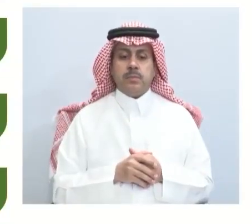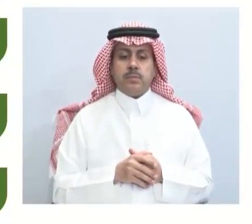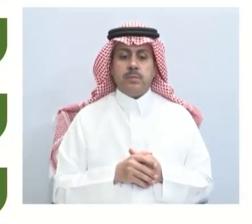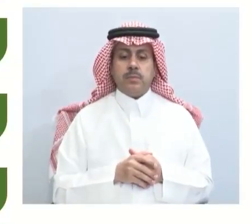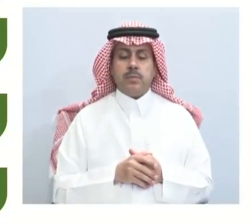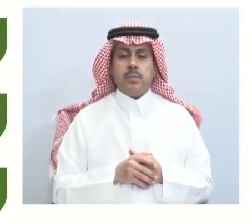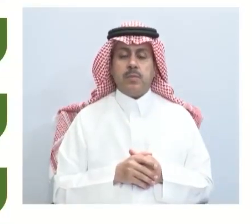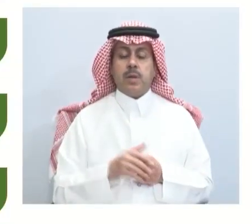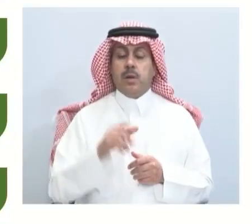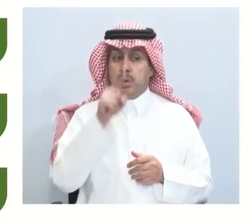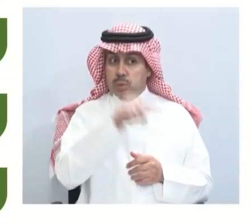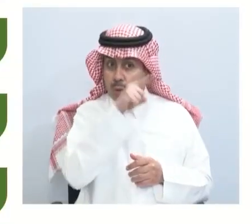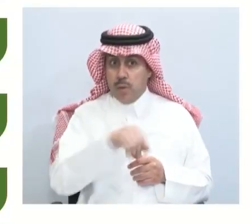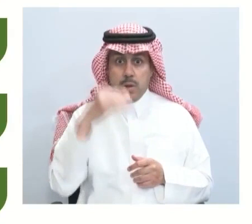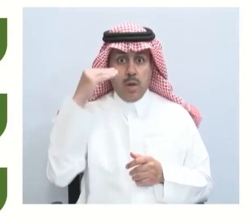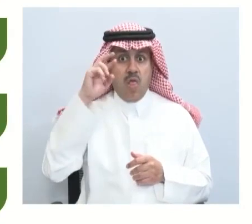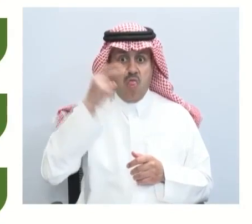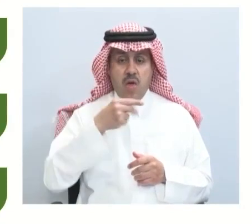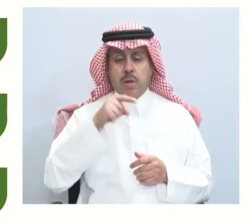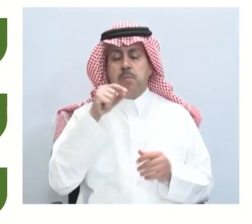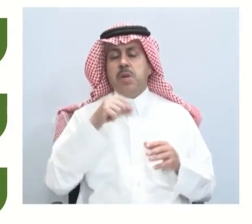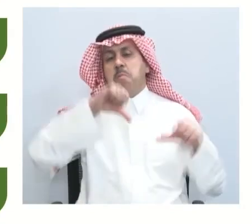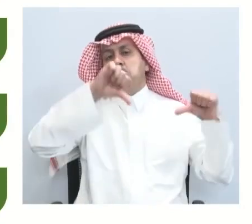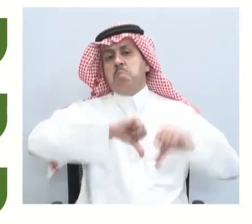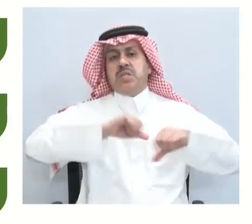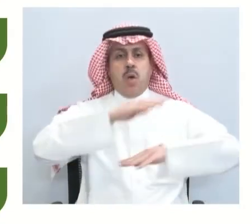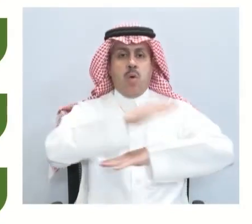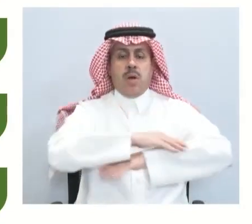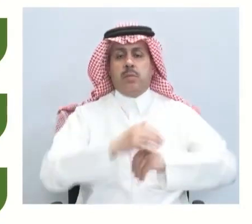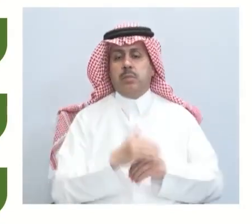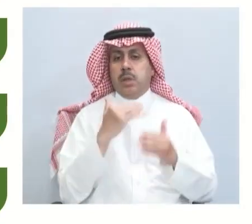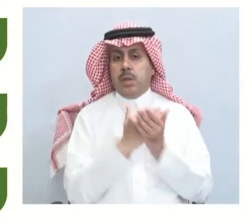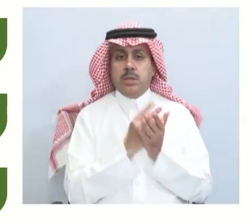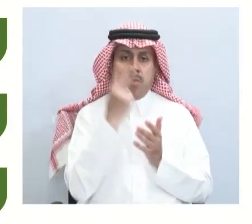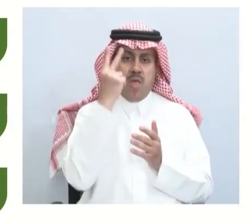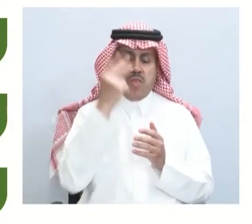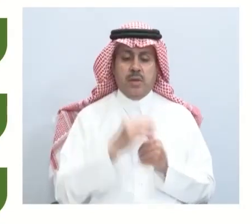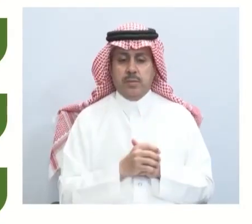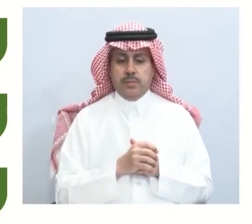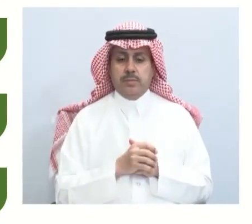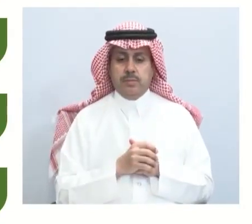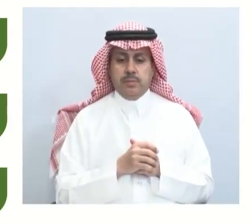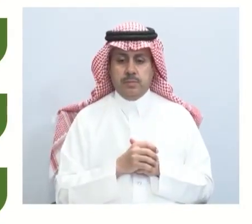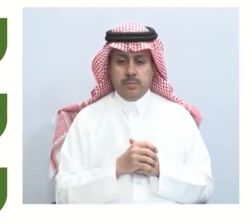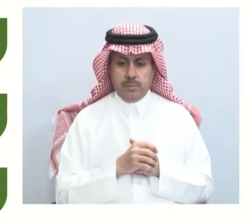بيانه التحذير من مساوي الاخلاق ودرسنا اليوم هو الدرس